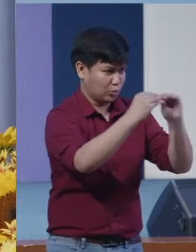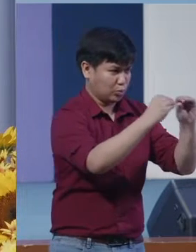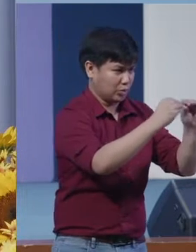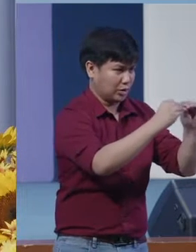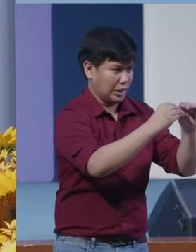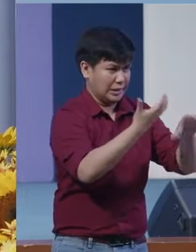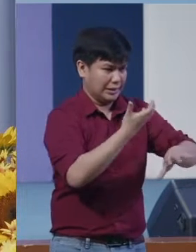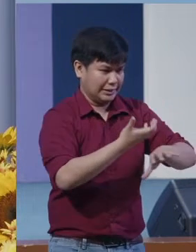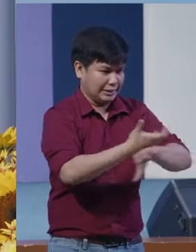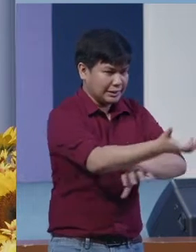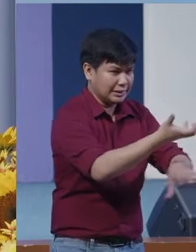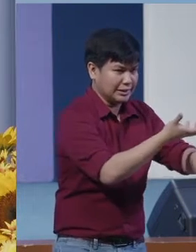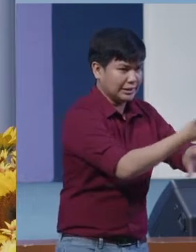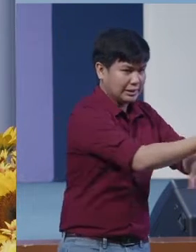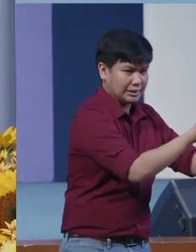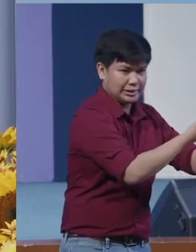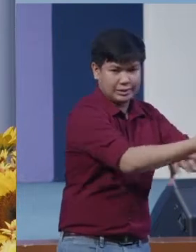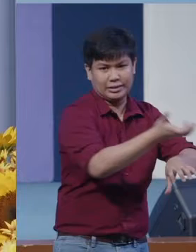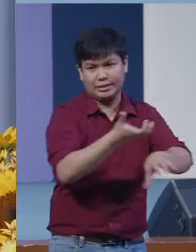slander.